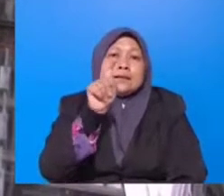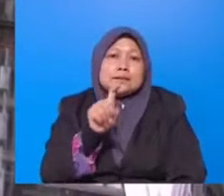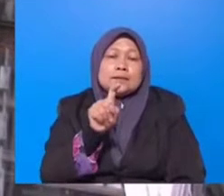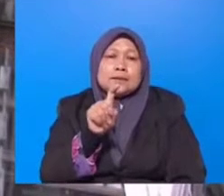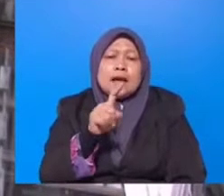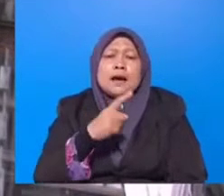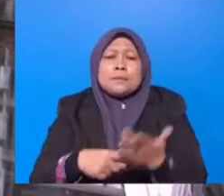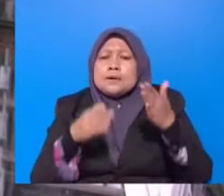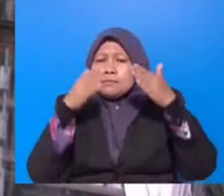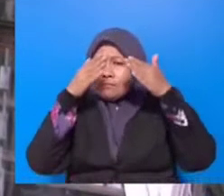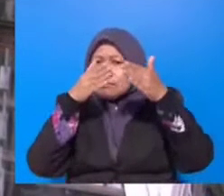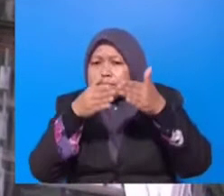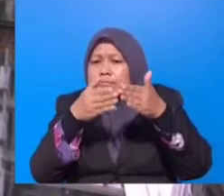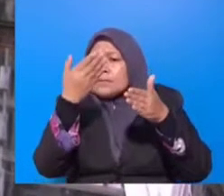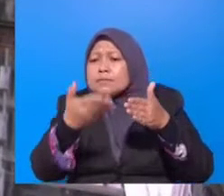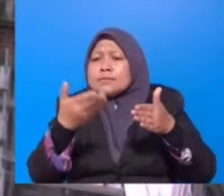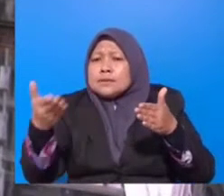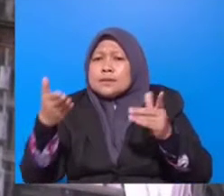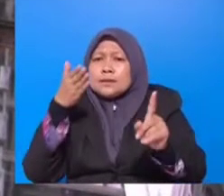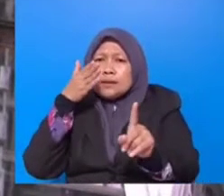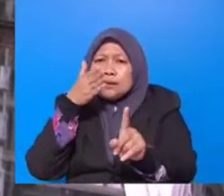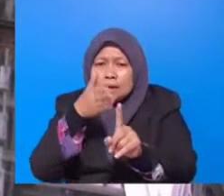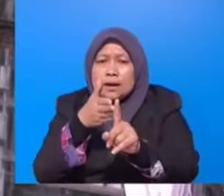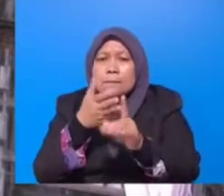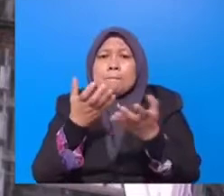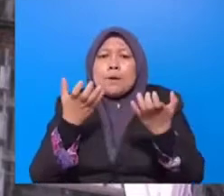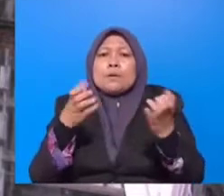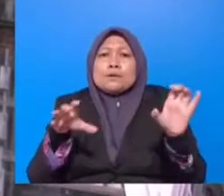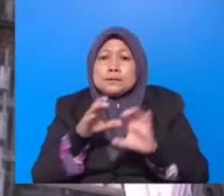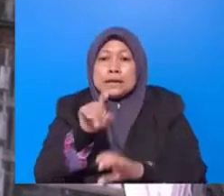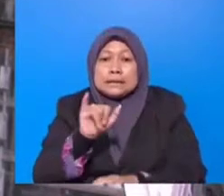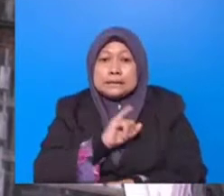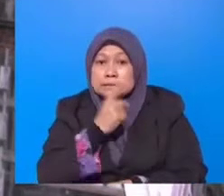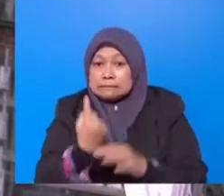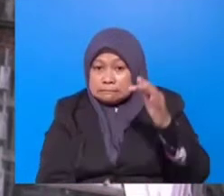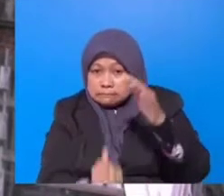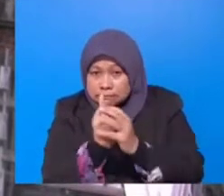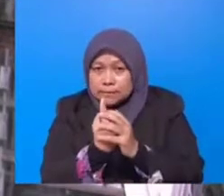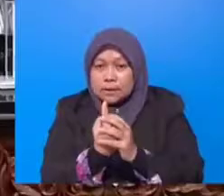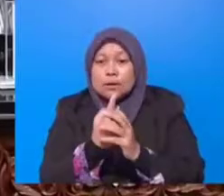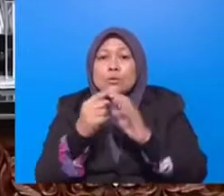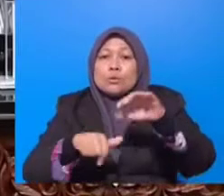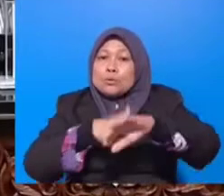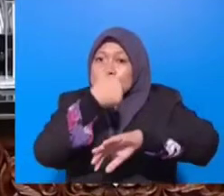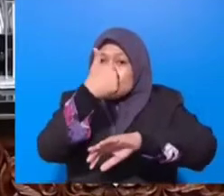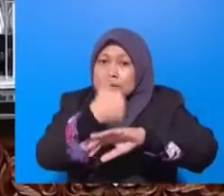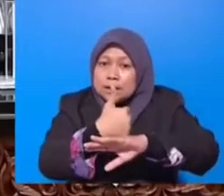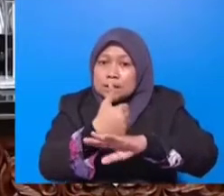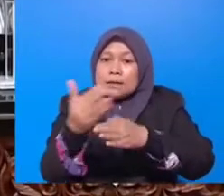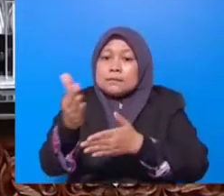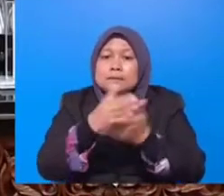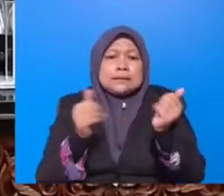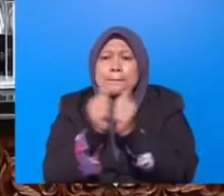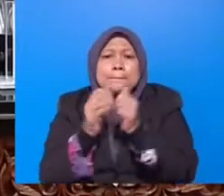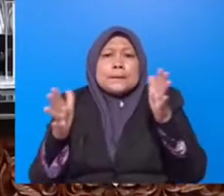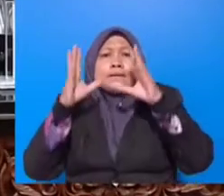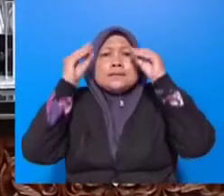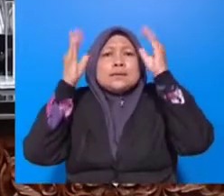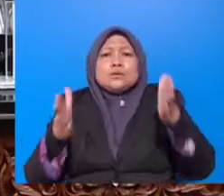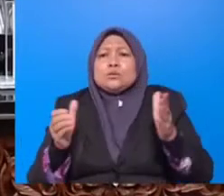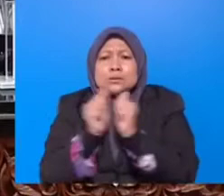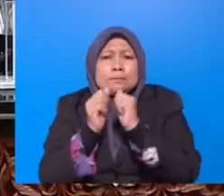spesifik elemen Yang Yang Sayang Sayang dan tadi kewujudan FeCl3 tanpa guru